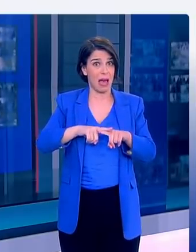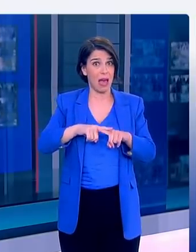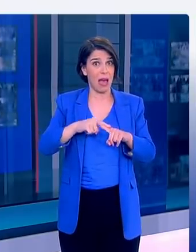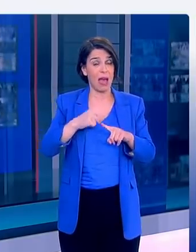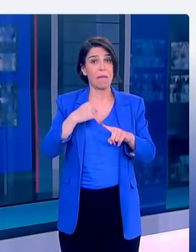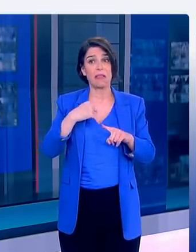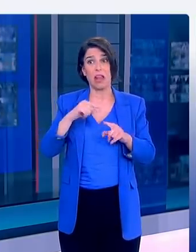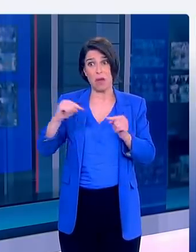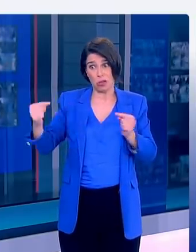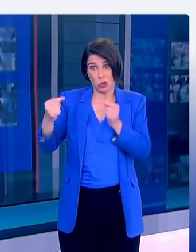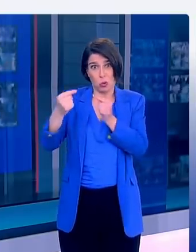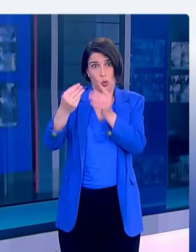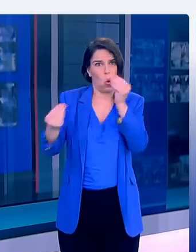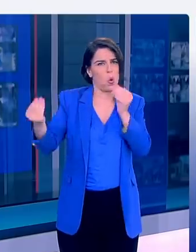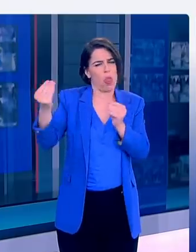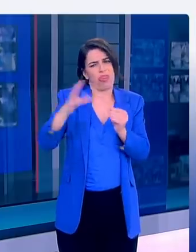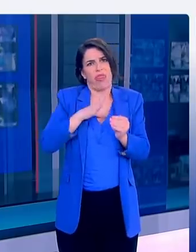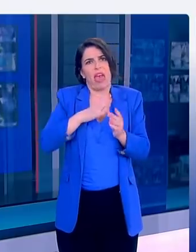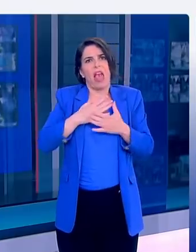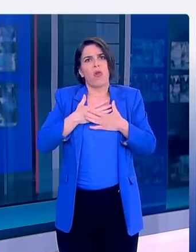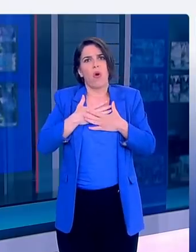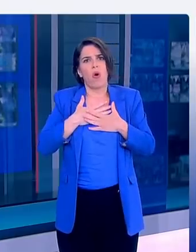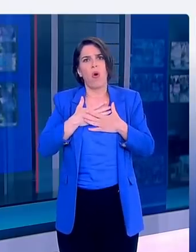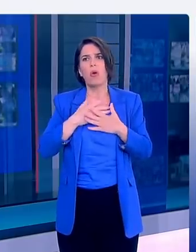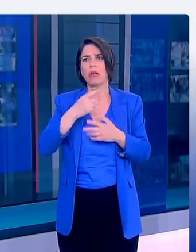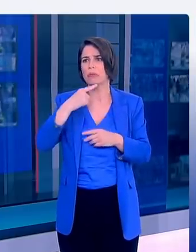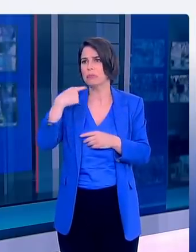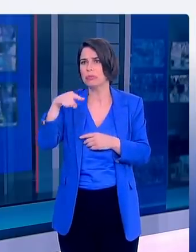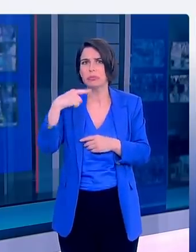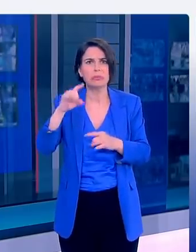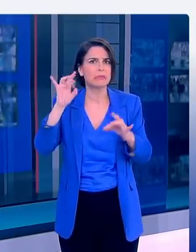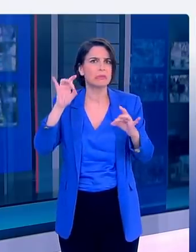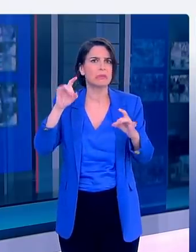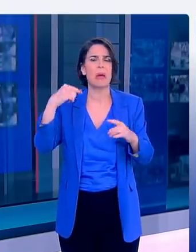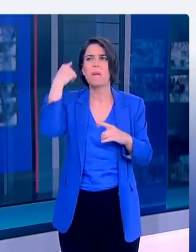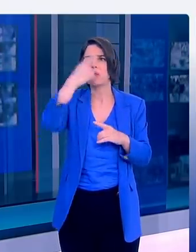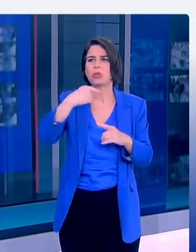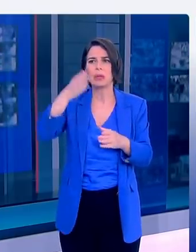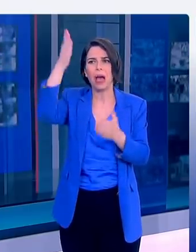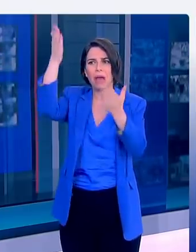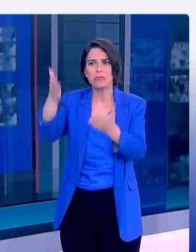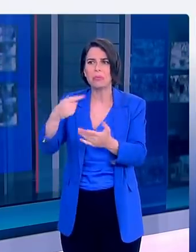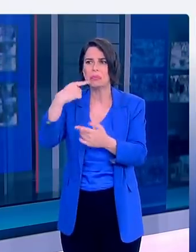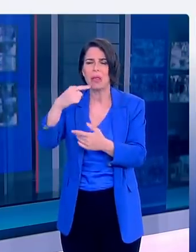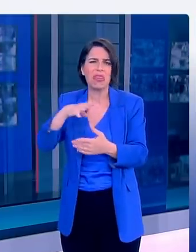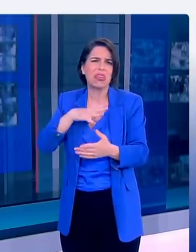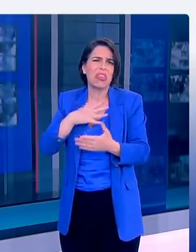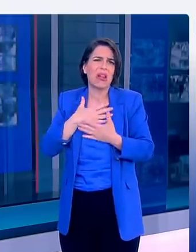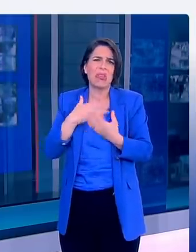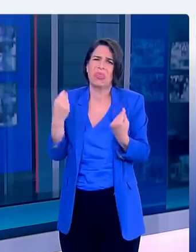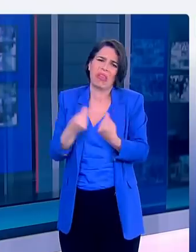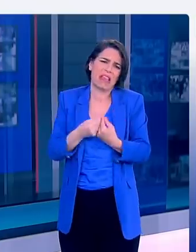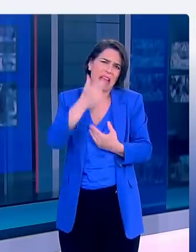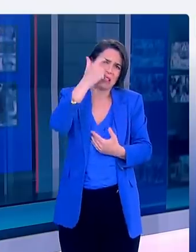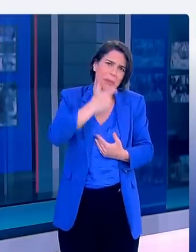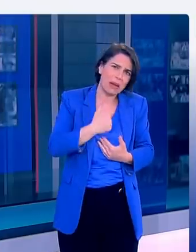καταφύγουμε στην όξυνση, στις προσβολές, στους προσωπικούς χαρακτηρισμούς. Δεν είναι κάτι το οποίο ταιριάζει σε